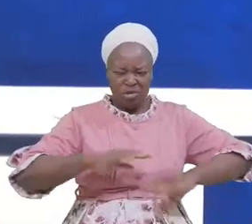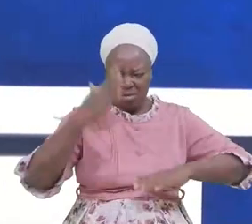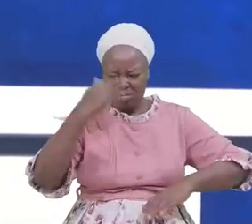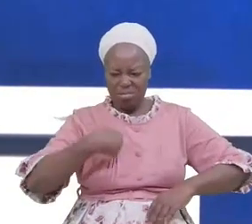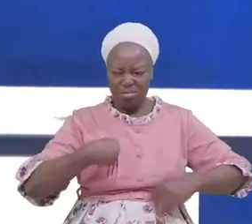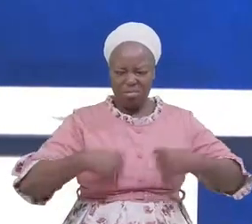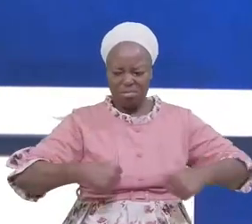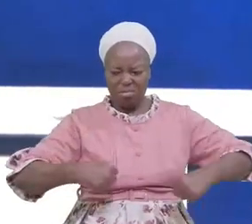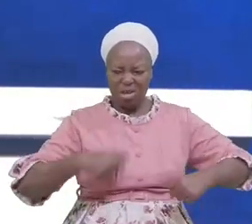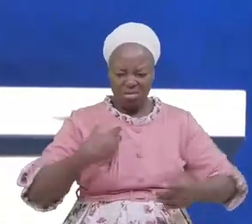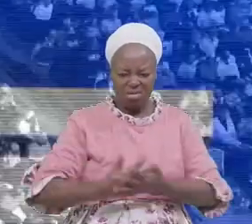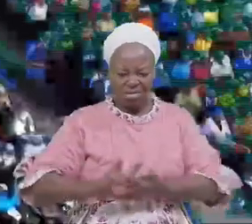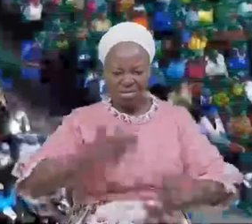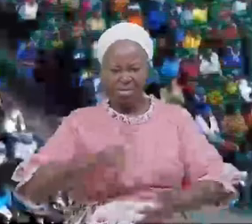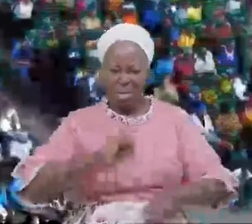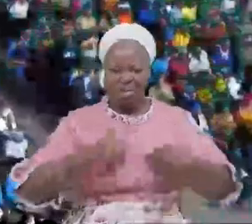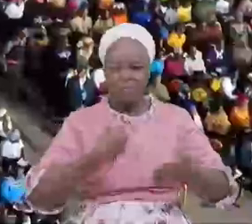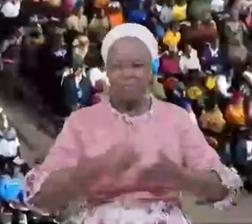Il n'a pas dit, je suis très grand pour ça.